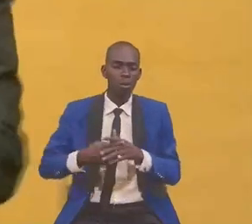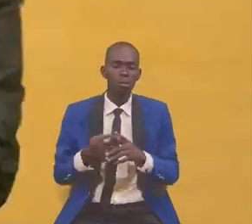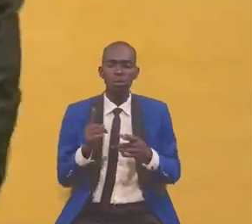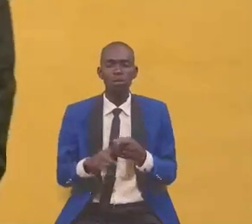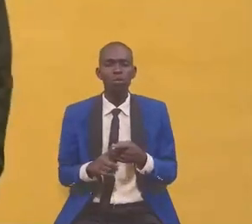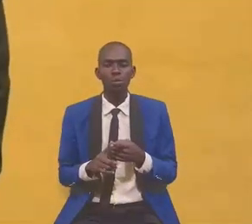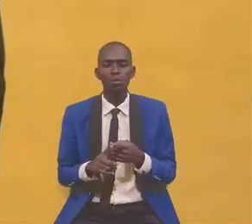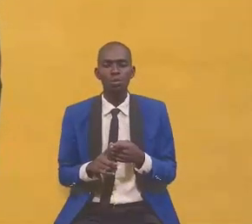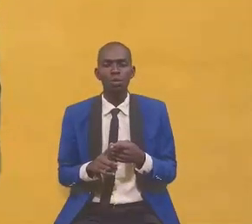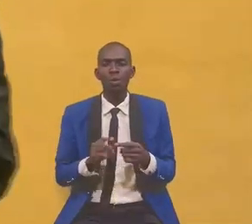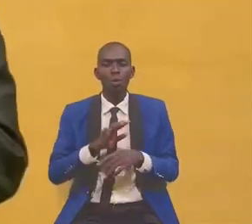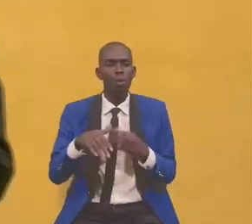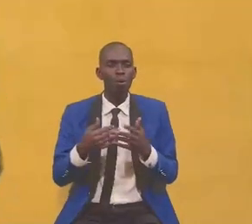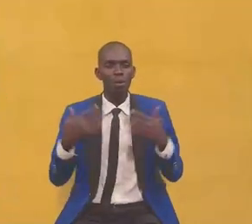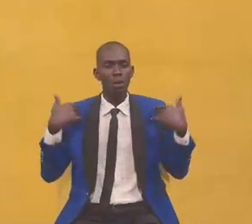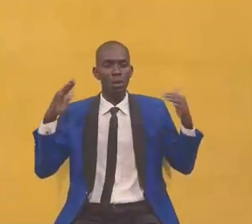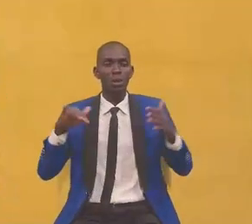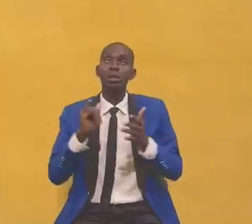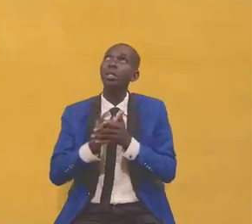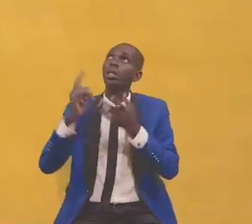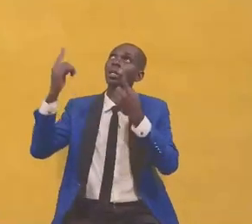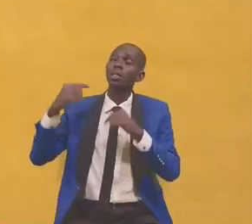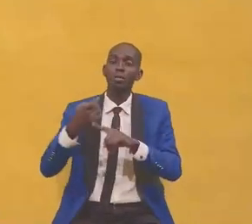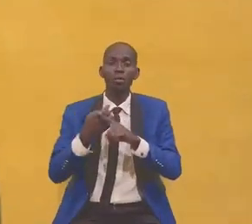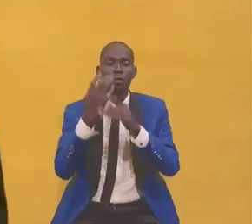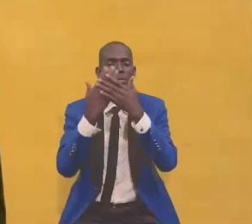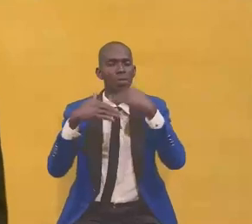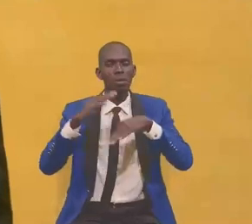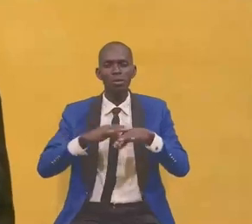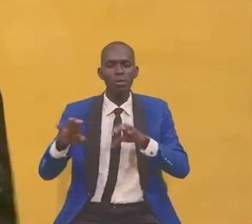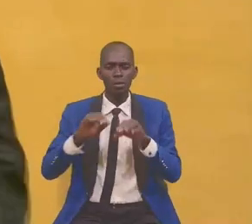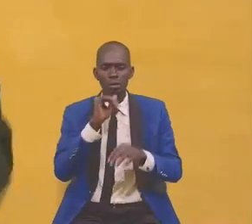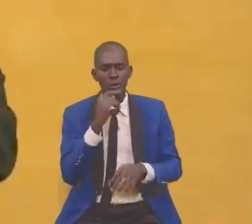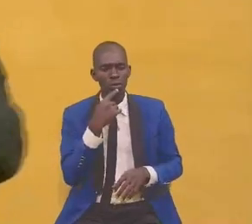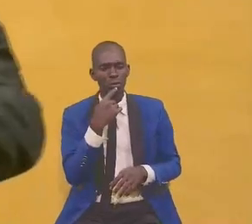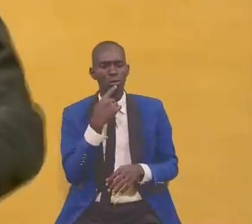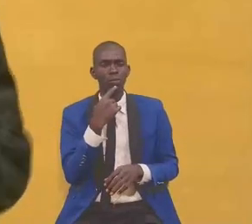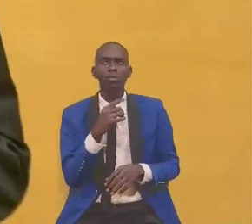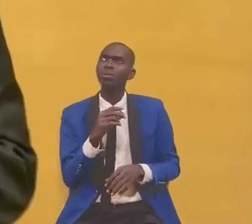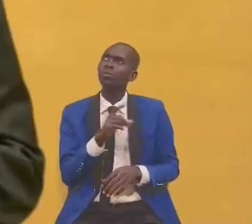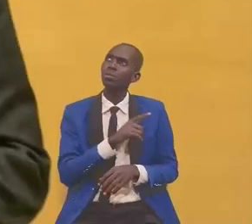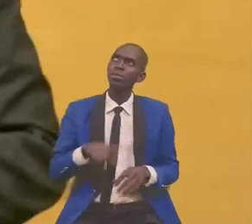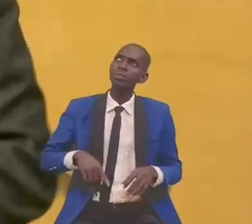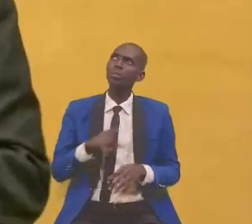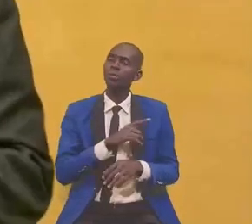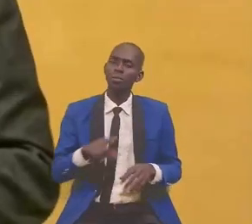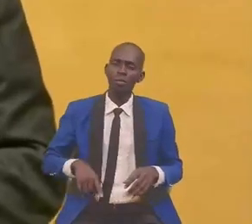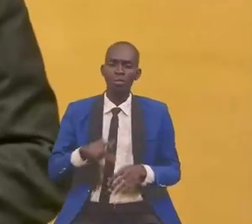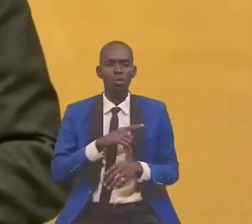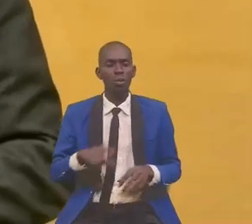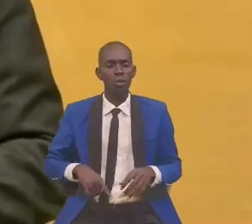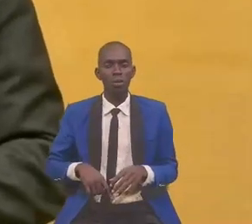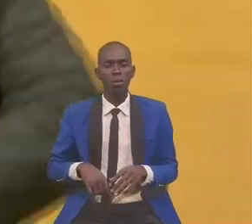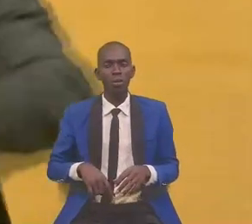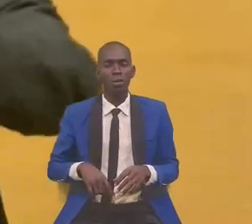Ces anges qui sont venus du ciel, ils n'ont pas dit, oh, amour, amour, amour. Ils n'ont pas dit,